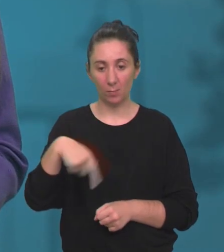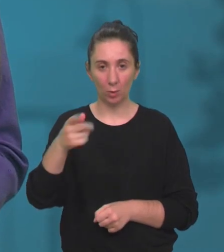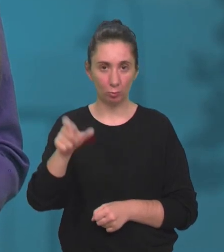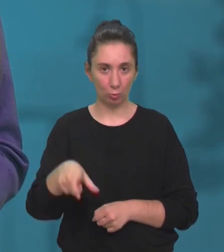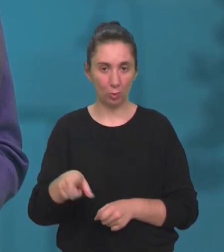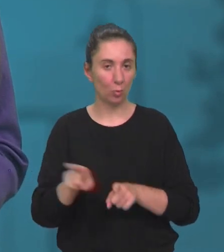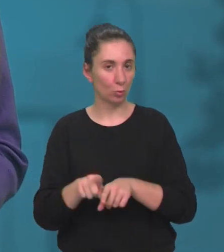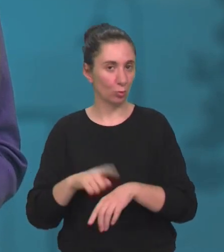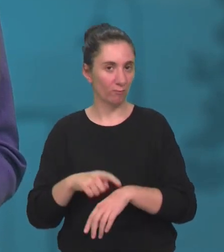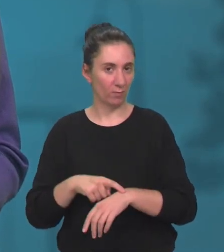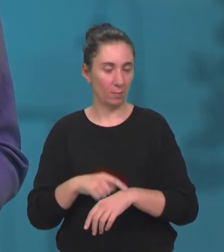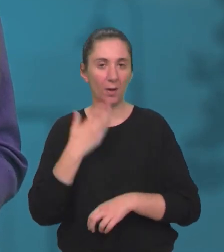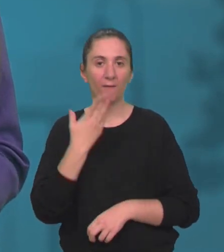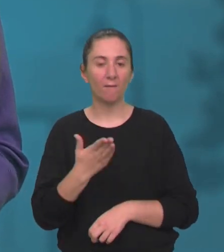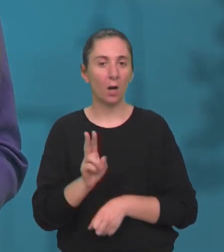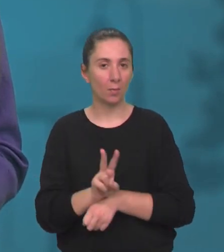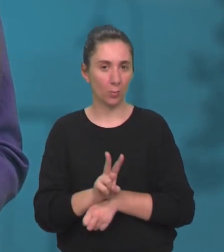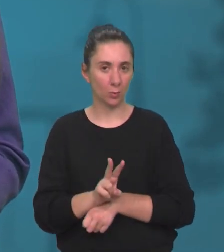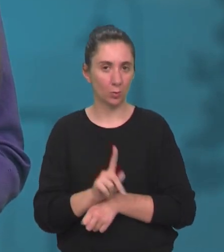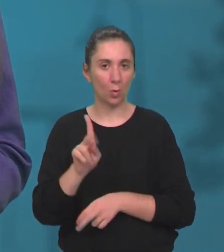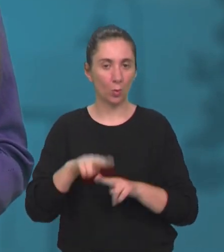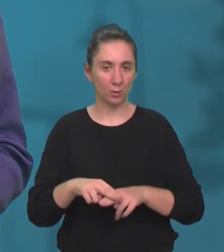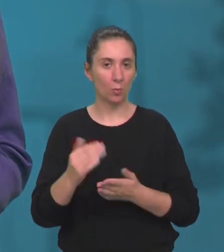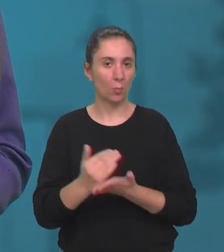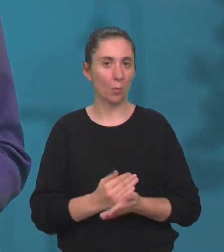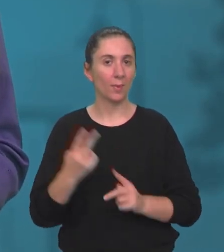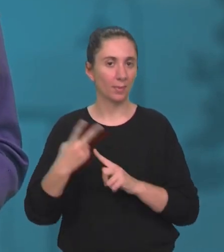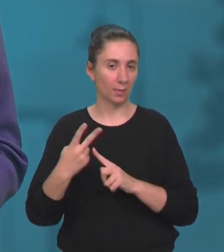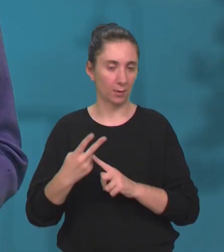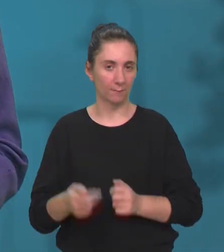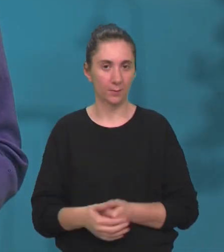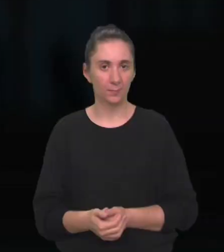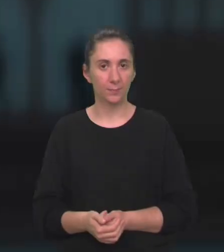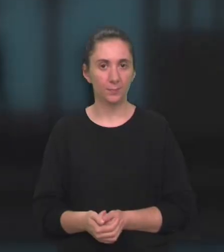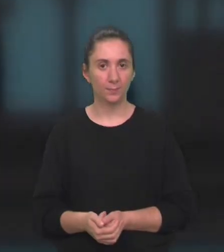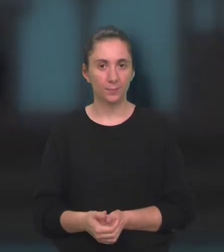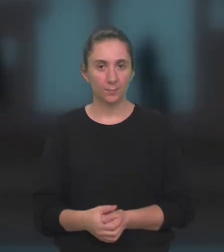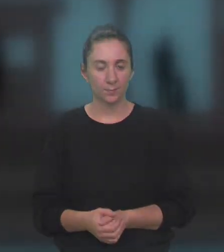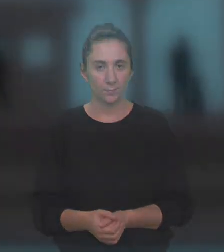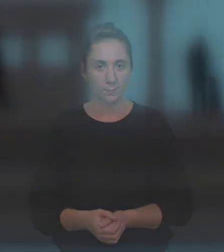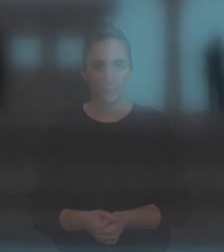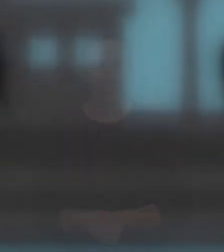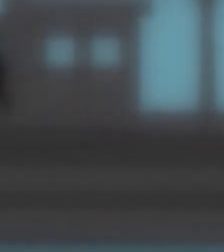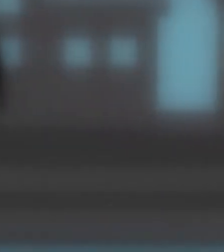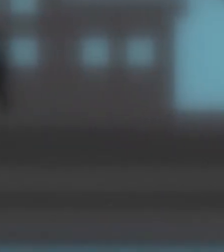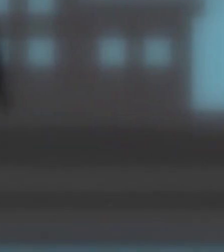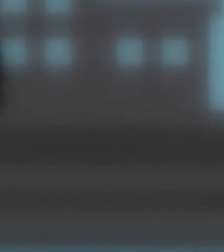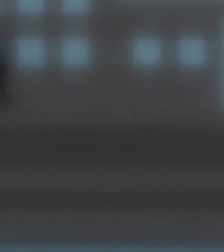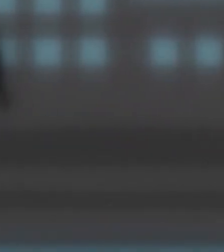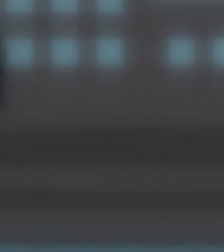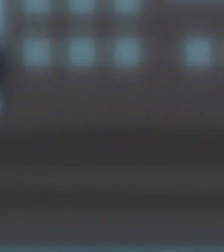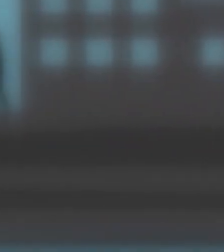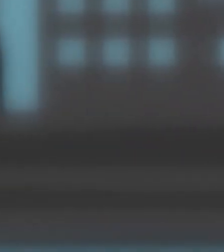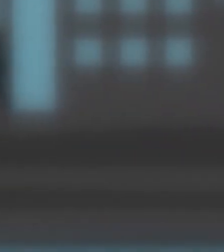idući tjedan u isto vrijeme. Hvala vam na pozornosti i ostanite uz program Trend televizije. I can do